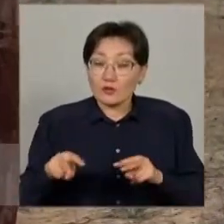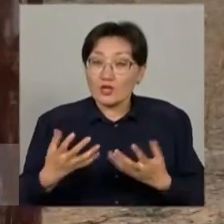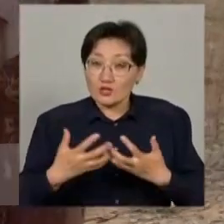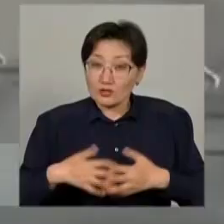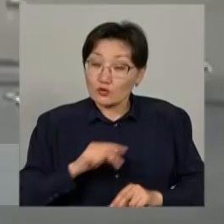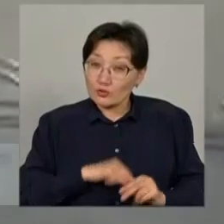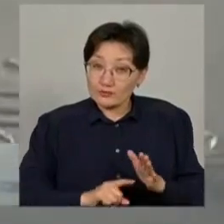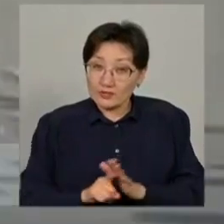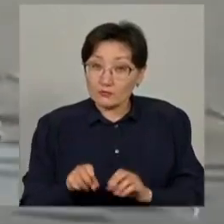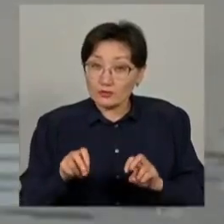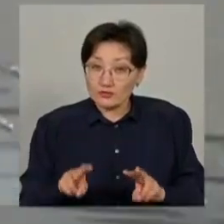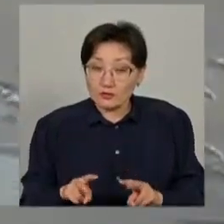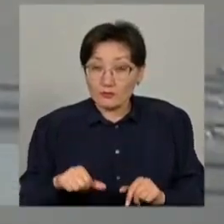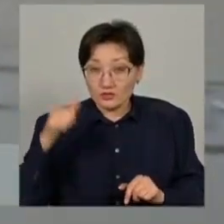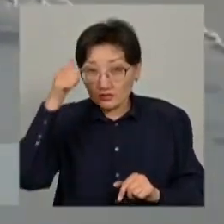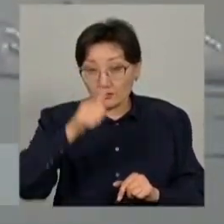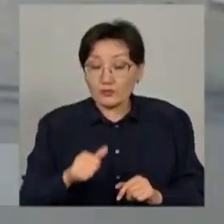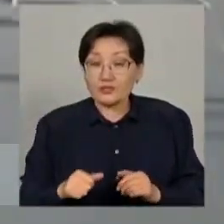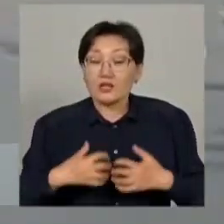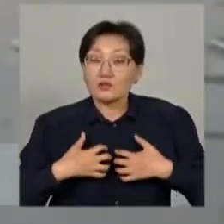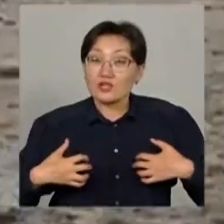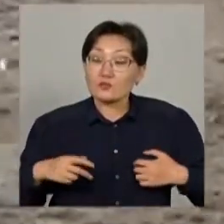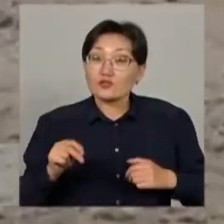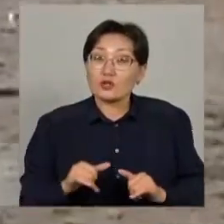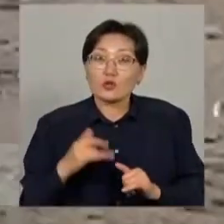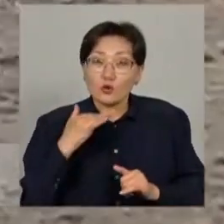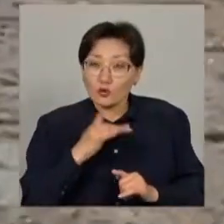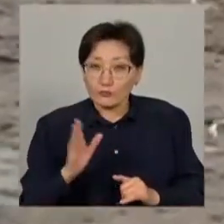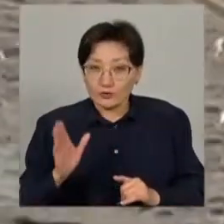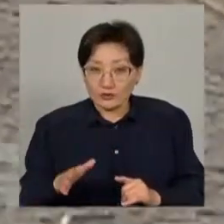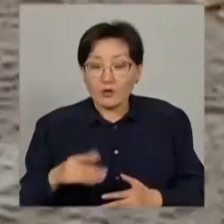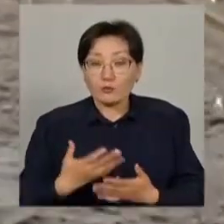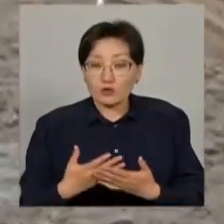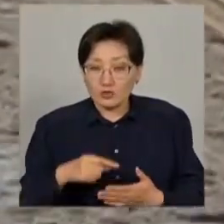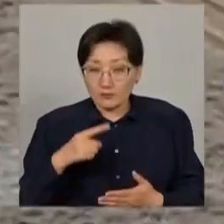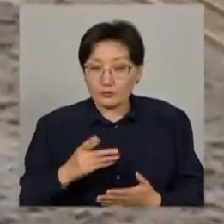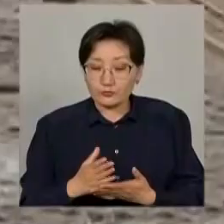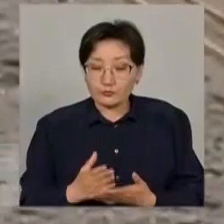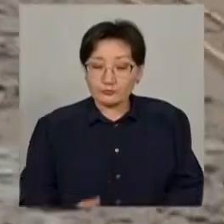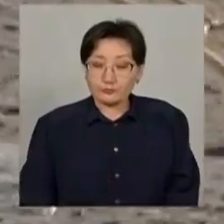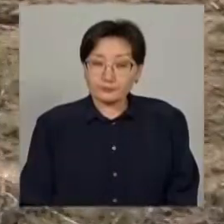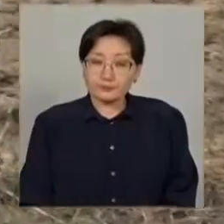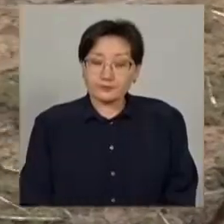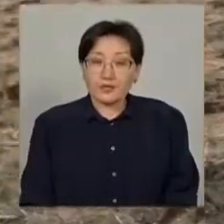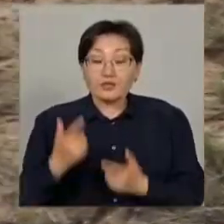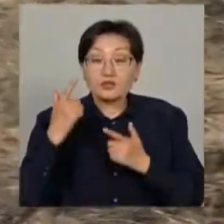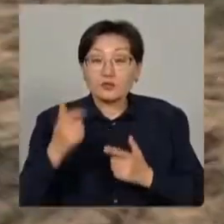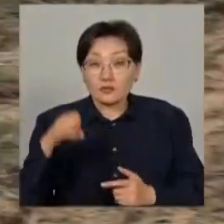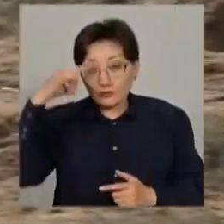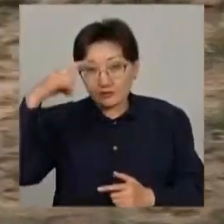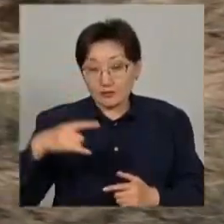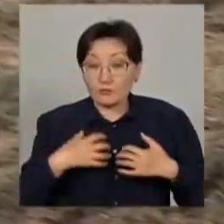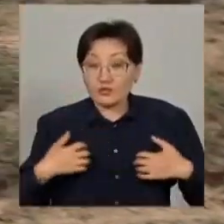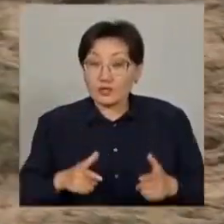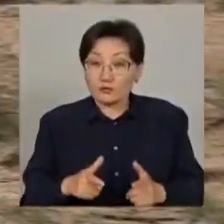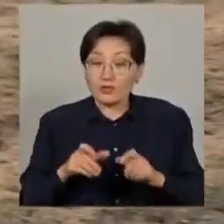жұмыстары басталады. Мамандар биыл да дала еркелерінің саны көп болады деген болжам айтып отыр. Еске сала кетейік, елімізде